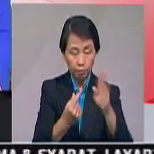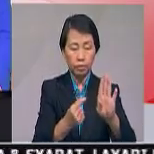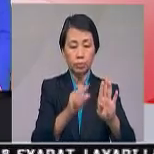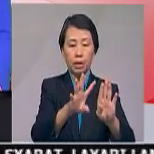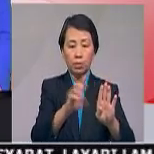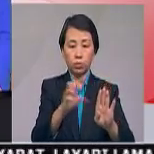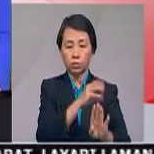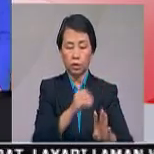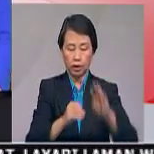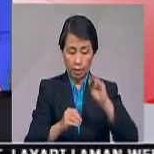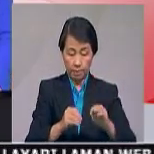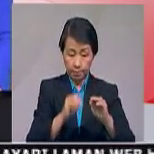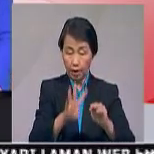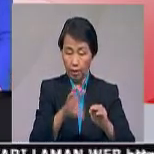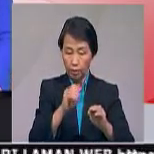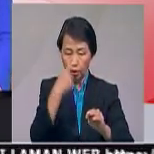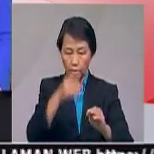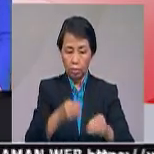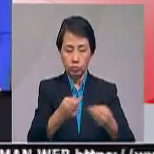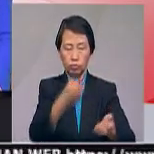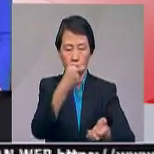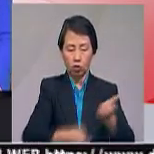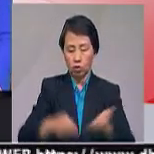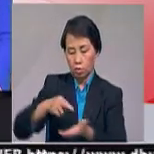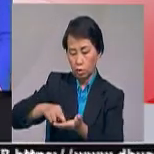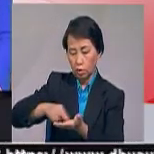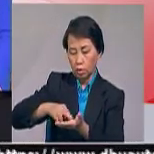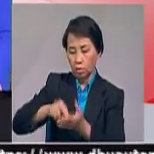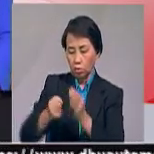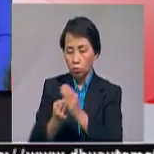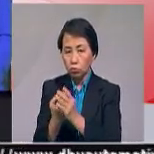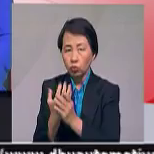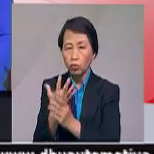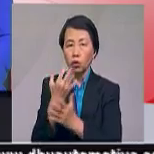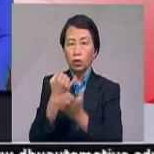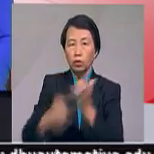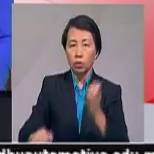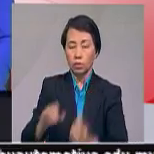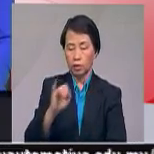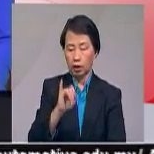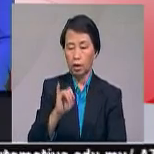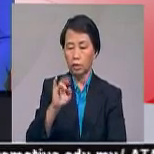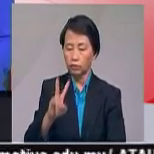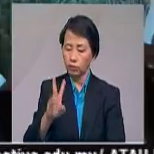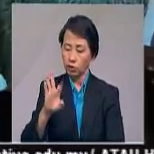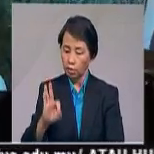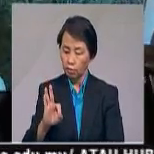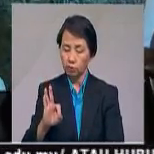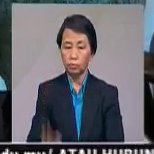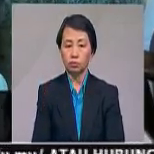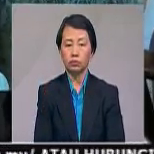B40 dan M40 menampung kos rawatan kesuburan IVF.